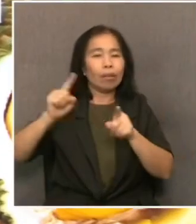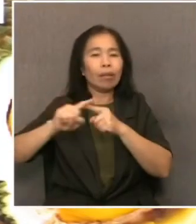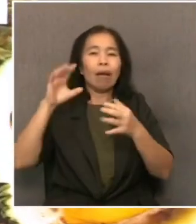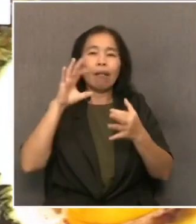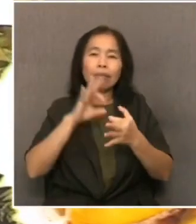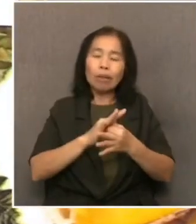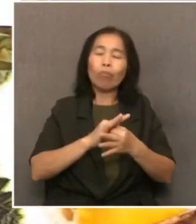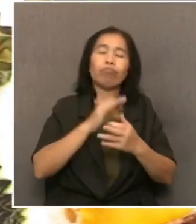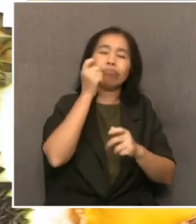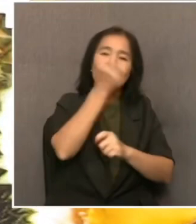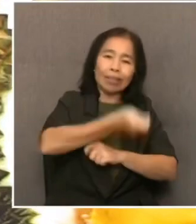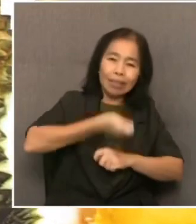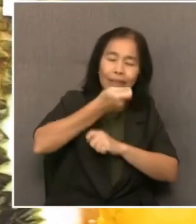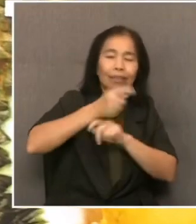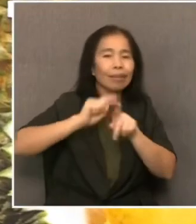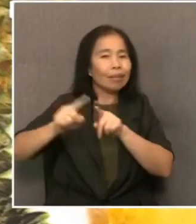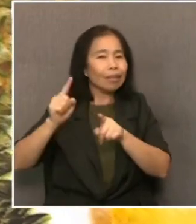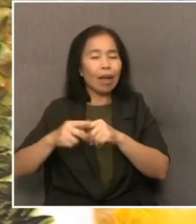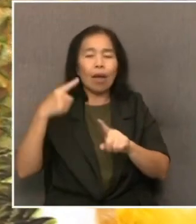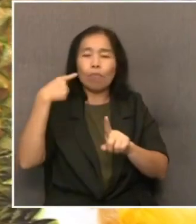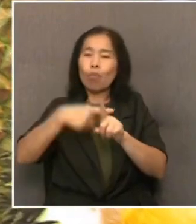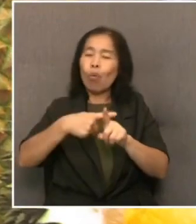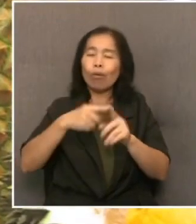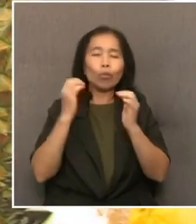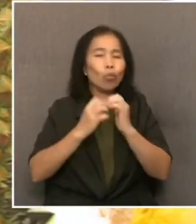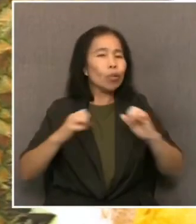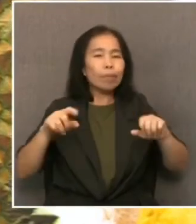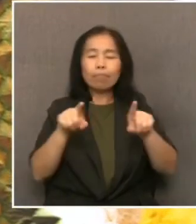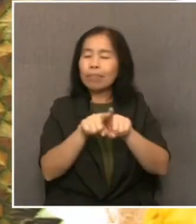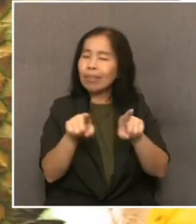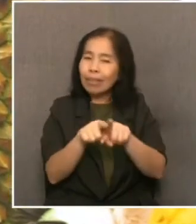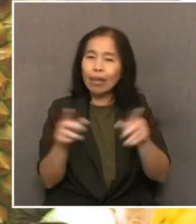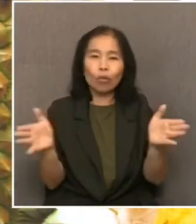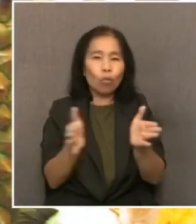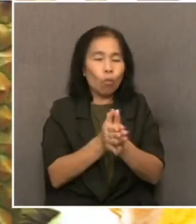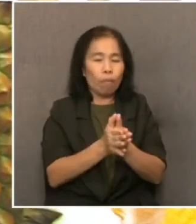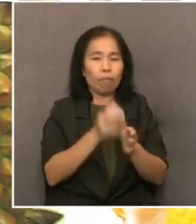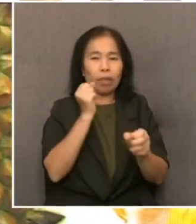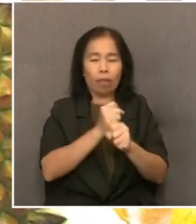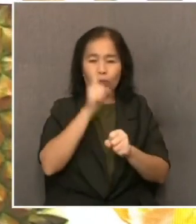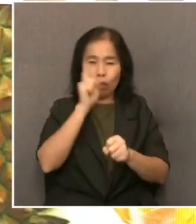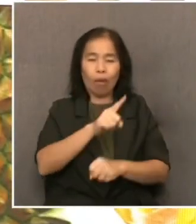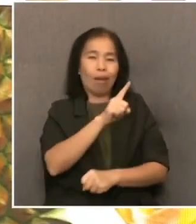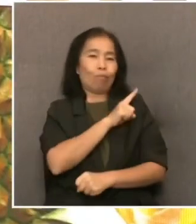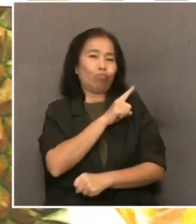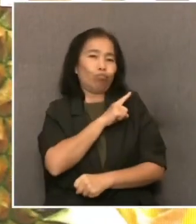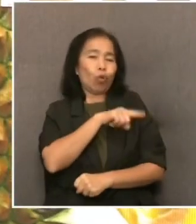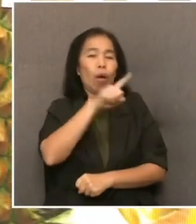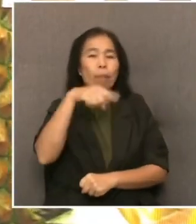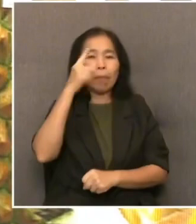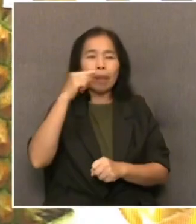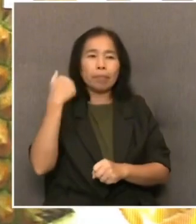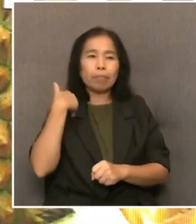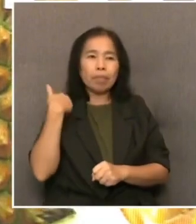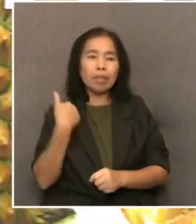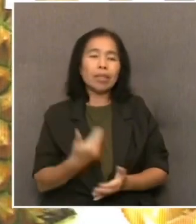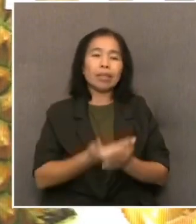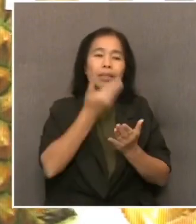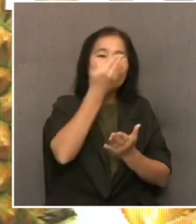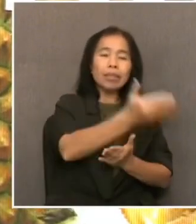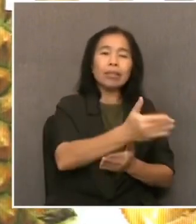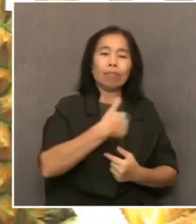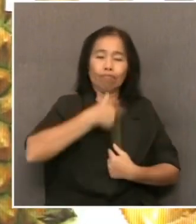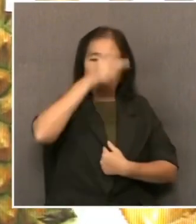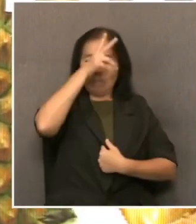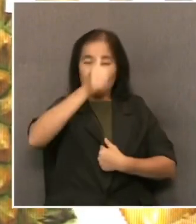ทุเรียนด้วยก็ก็เป็นการออกหลักปฏิบัติออกมานะคะสำหรับโรงที่มีการรับทุเรียนรวบรวมมานะคะ